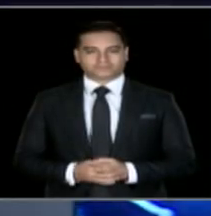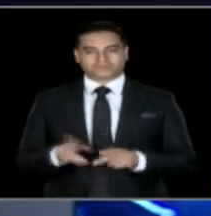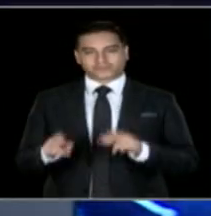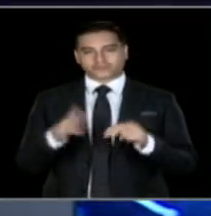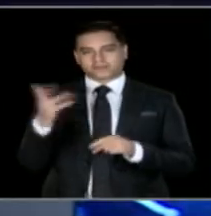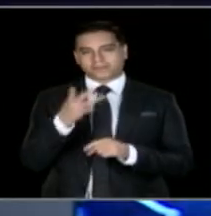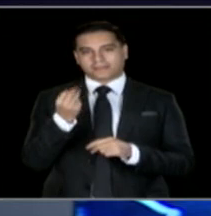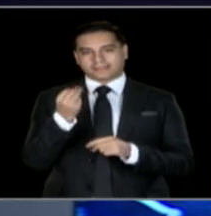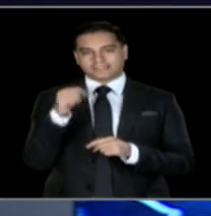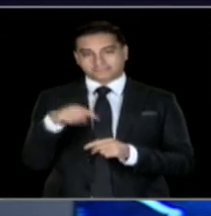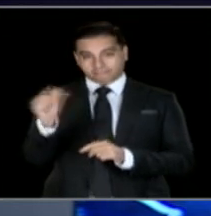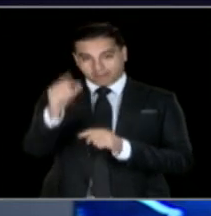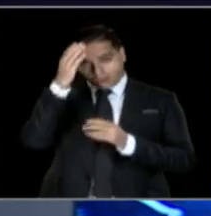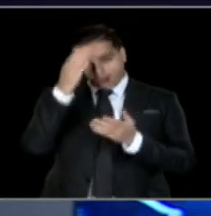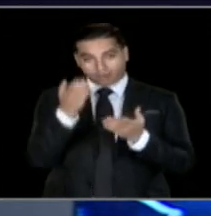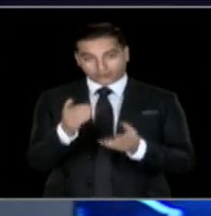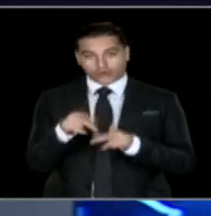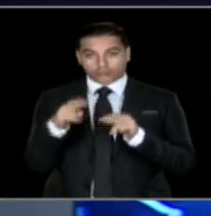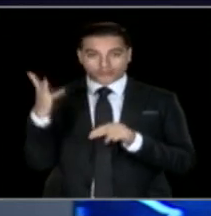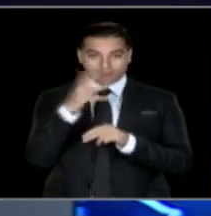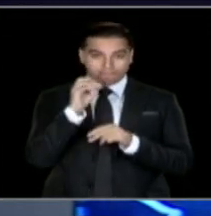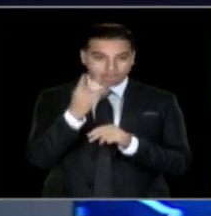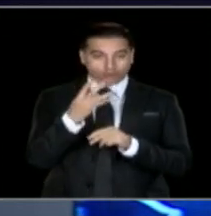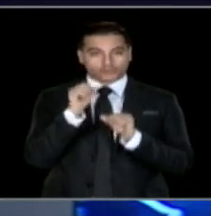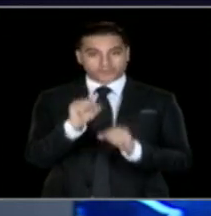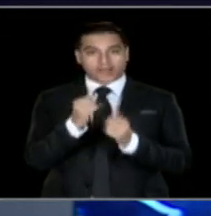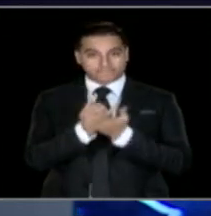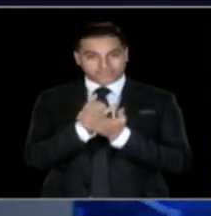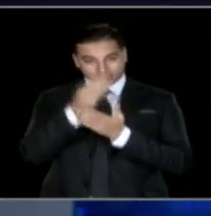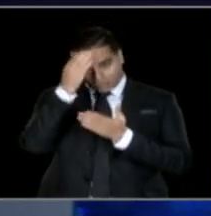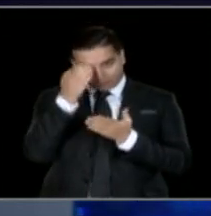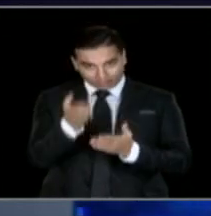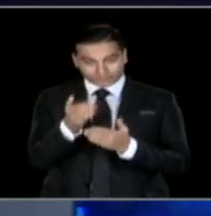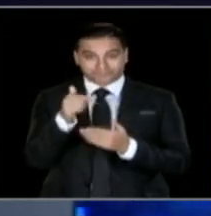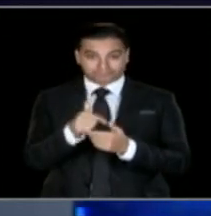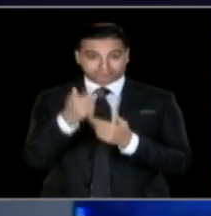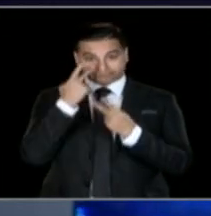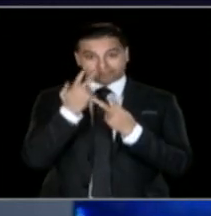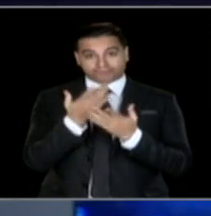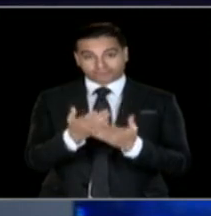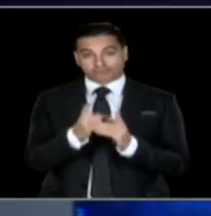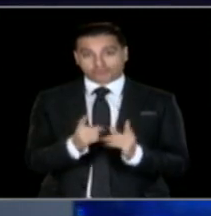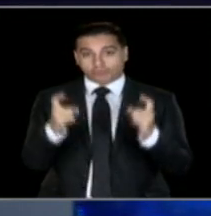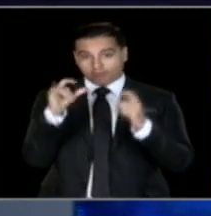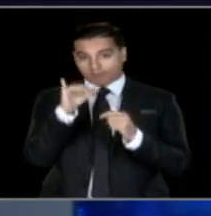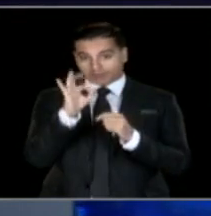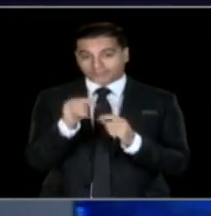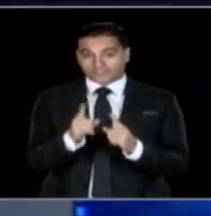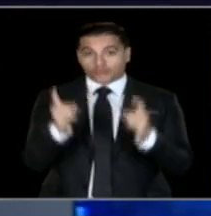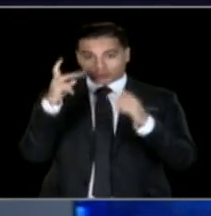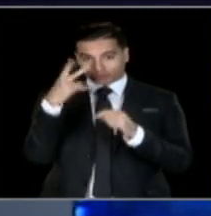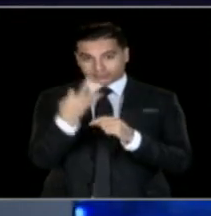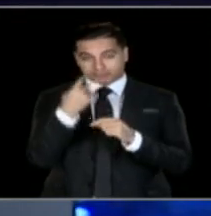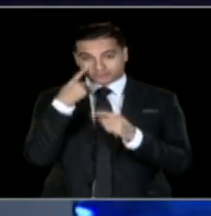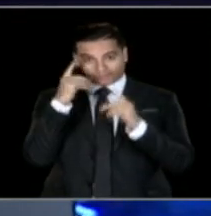الموسم الثلاثين لبرنامج العباقرة، الموسم الأربعتاشر لعباقرة المدارس، ومباراة مهمة في دور الاثنين